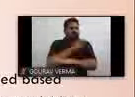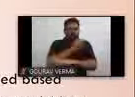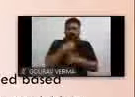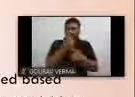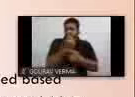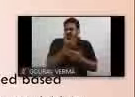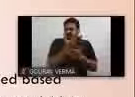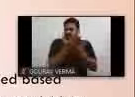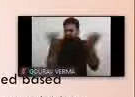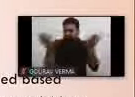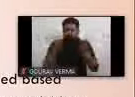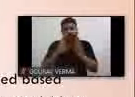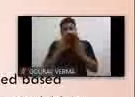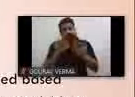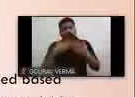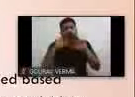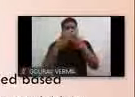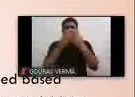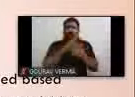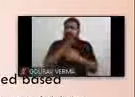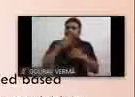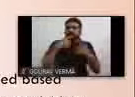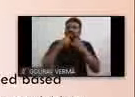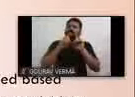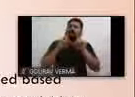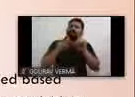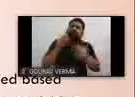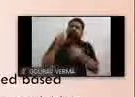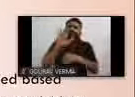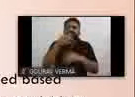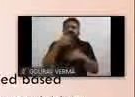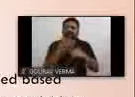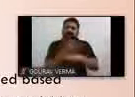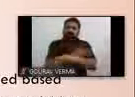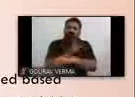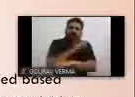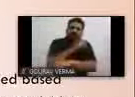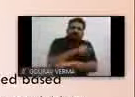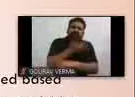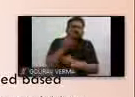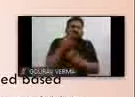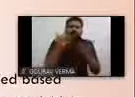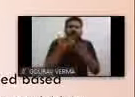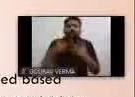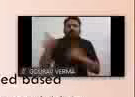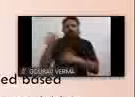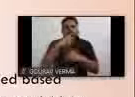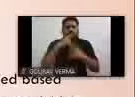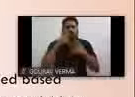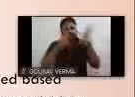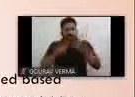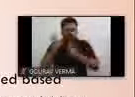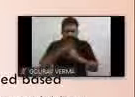किसी class में पूछते हैं early intervention का क्या अर्थ है, तो सब लोग कहते हैं